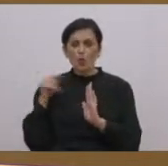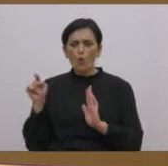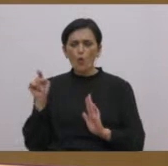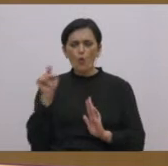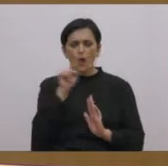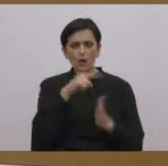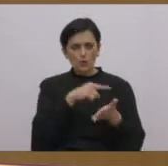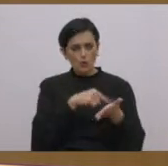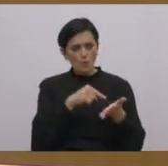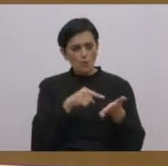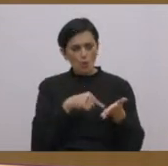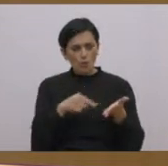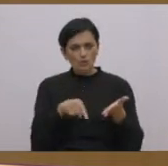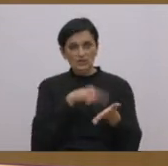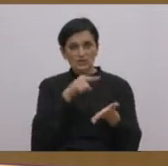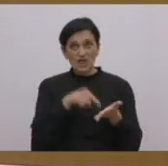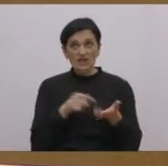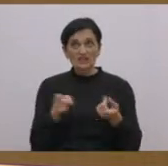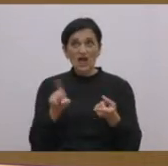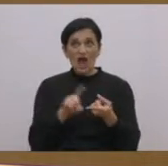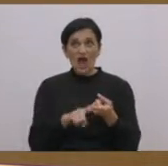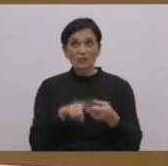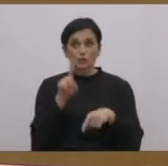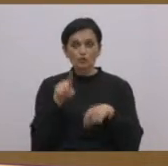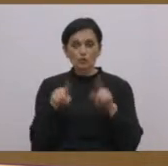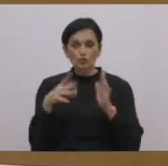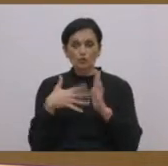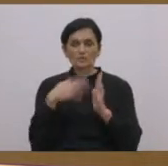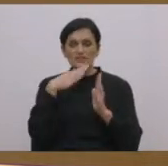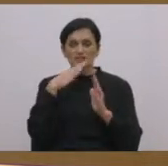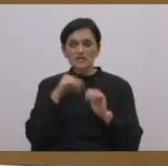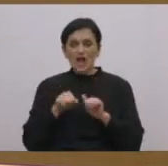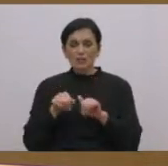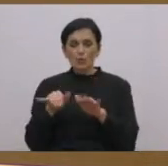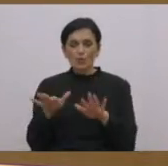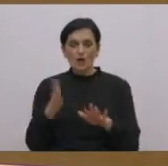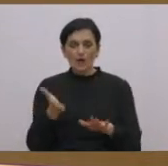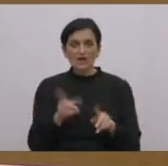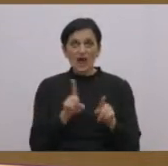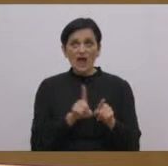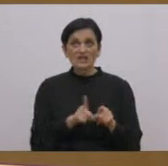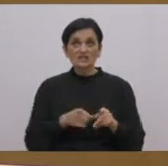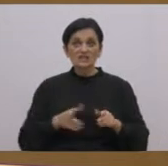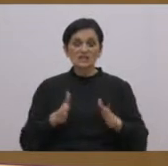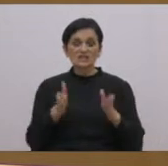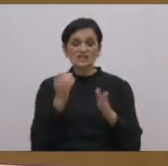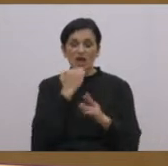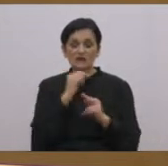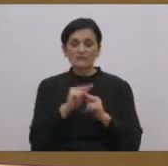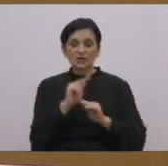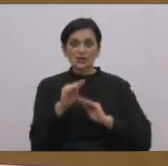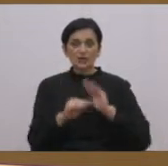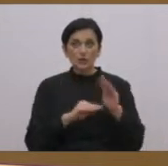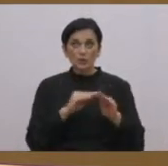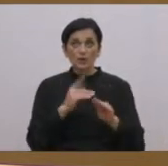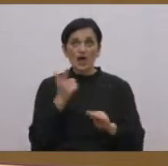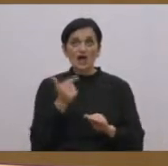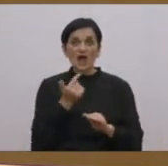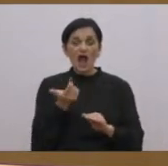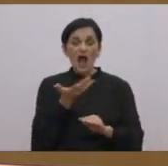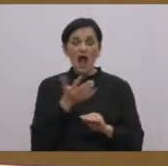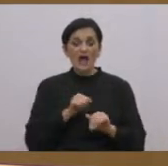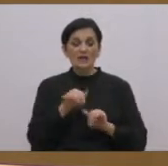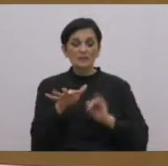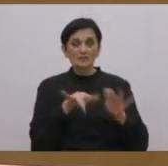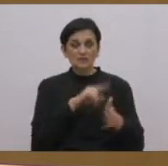მონიშნული მაქვს მე საკითხები, რომელიც ეხება ზოგიერთ სოფელში წყალმომარაგებას, ასევე საგაზაო ინფრასტრუქტურას, გაზეფიცირების